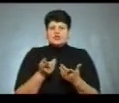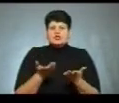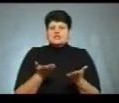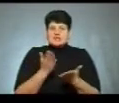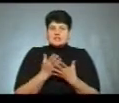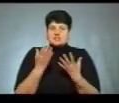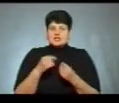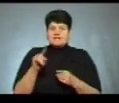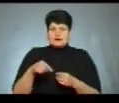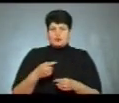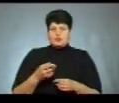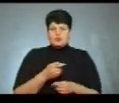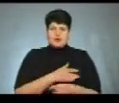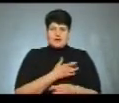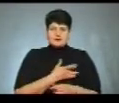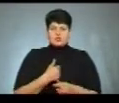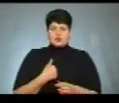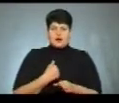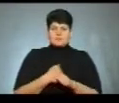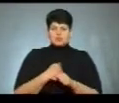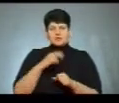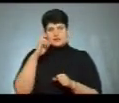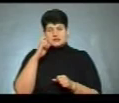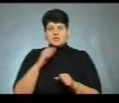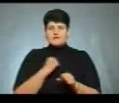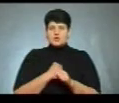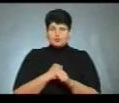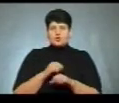до няні? І якщо я працюю на державній роботі і чоловік